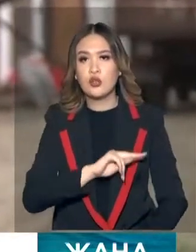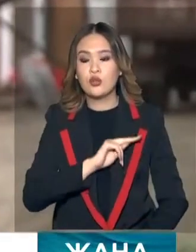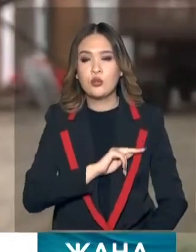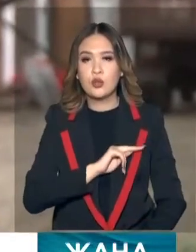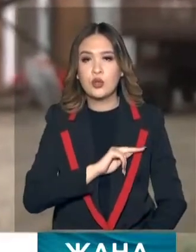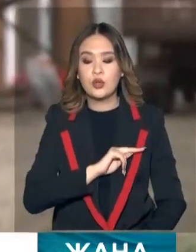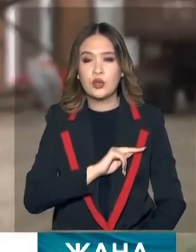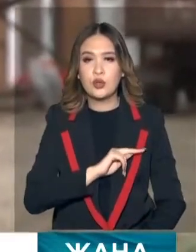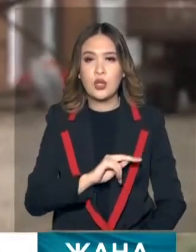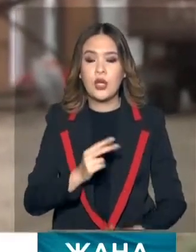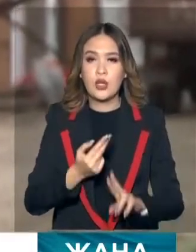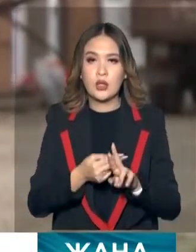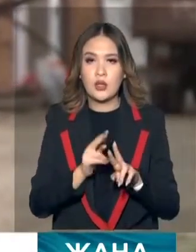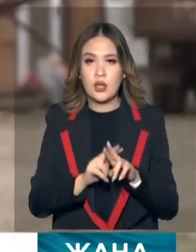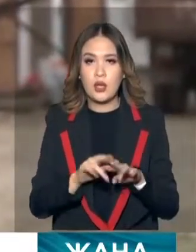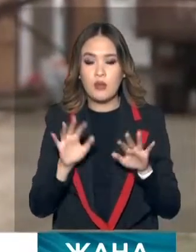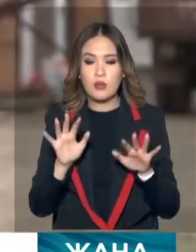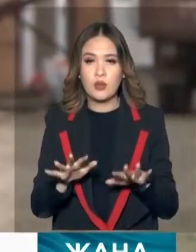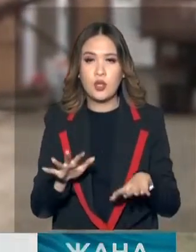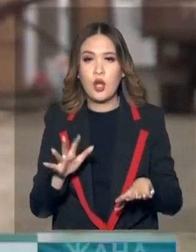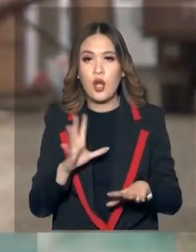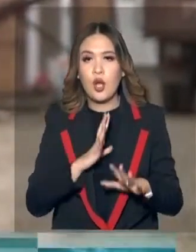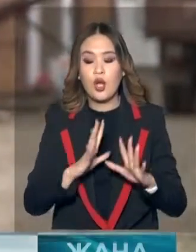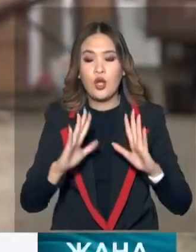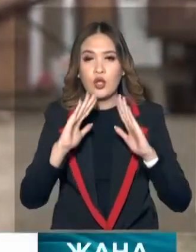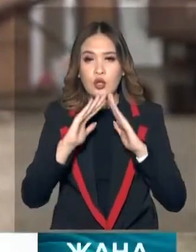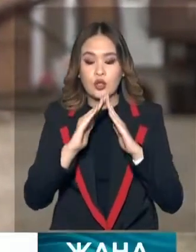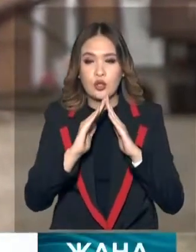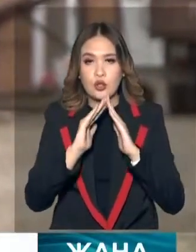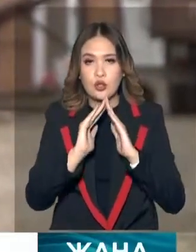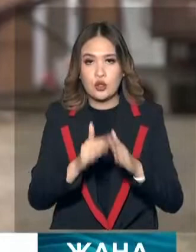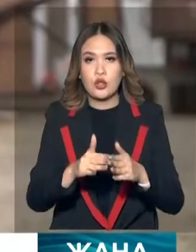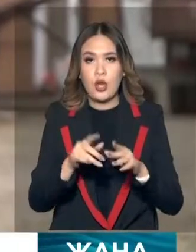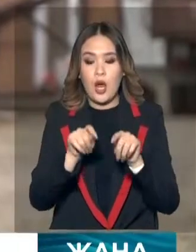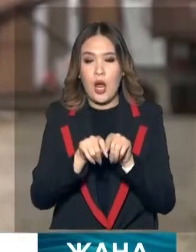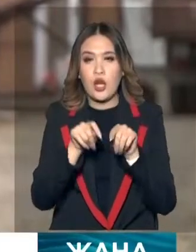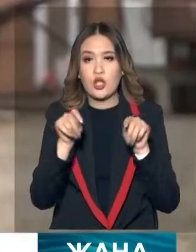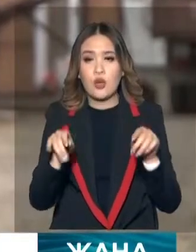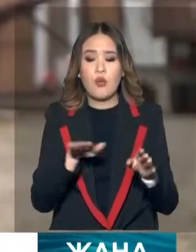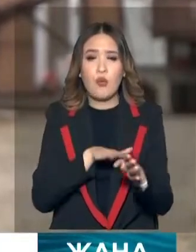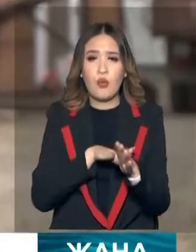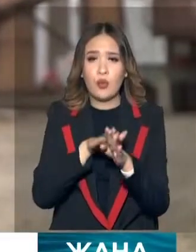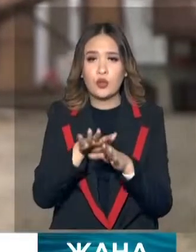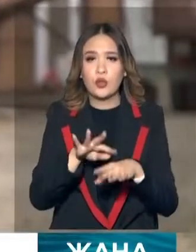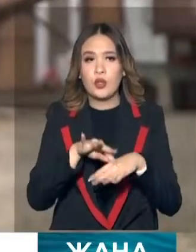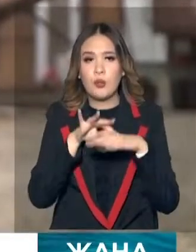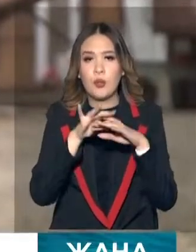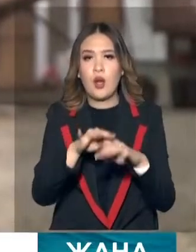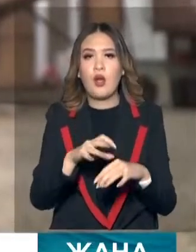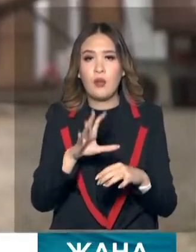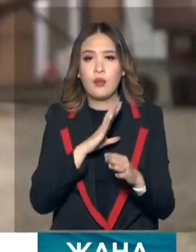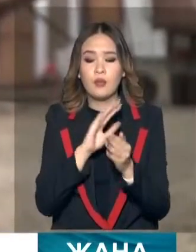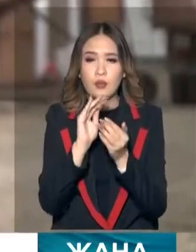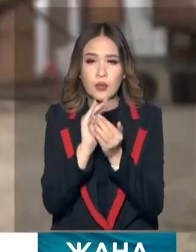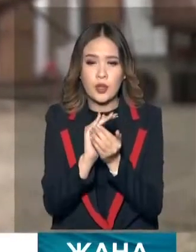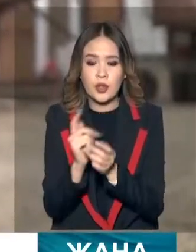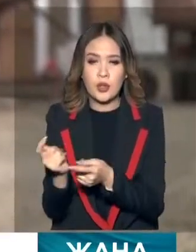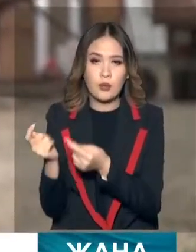ретінде осындай үйшіктер ашып, үйшіктер полностью сопровождать етеміз. Балапанын алып